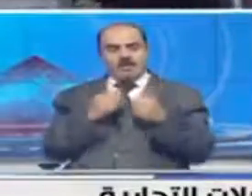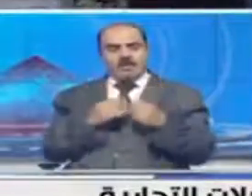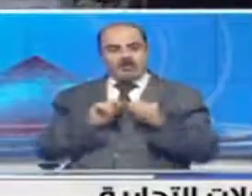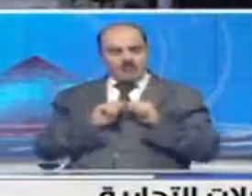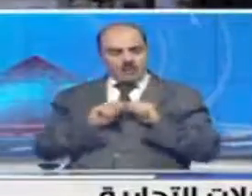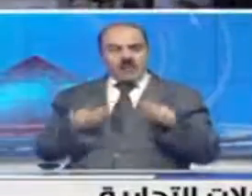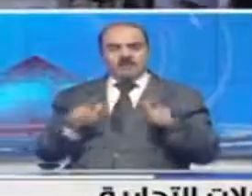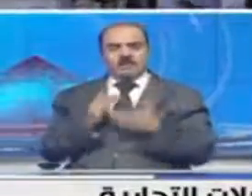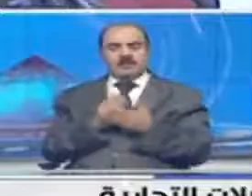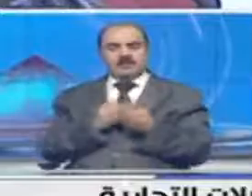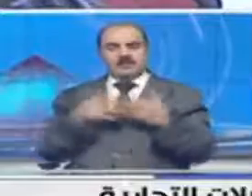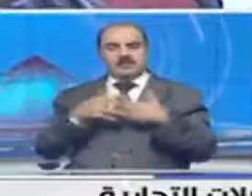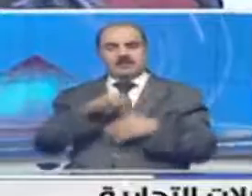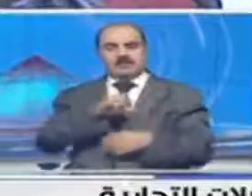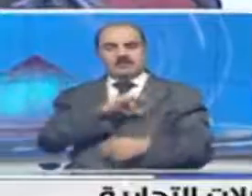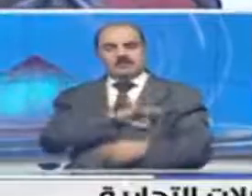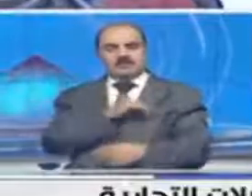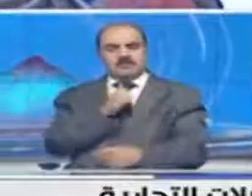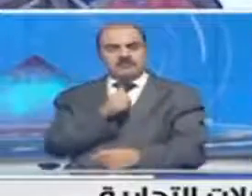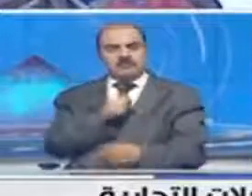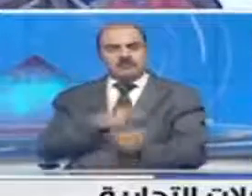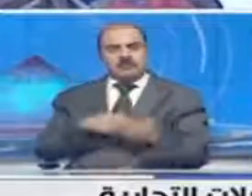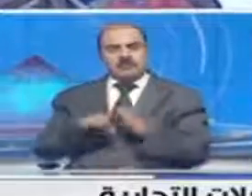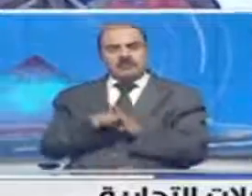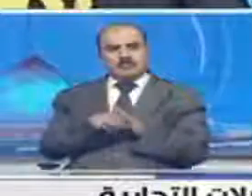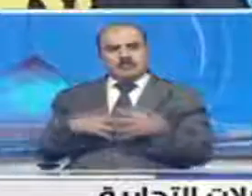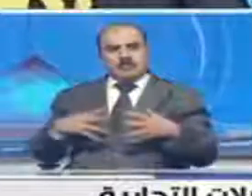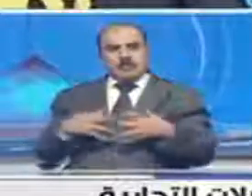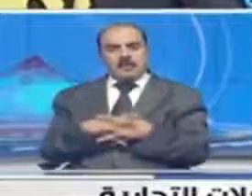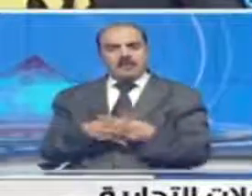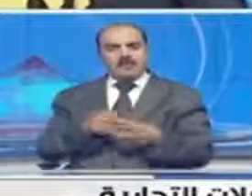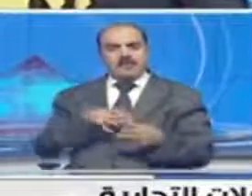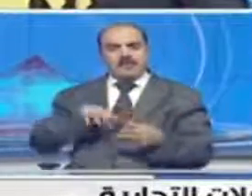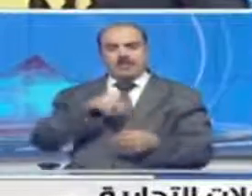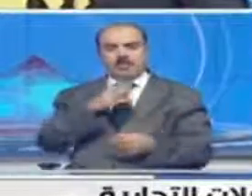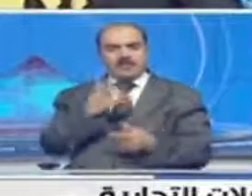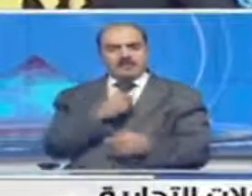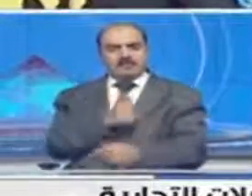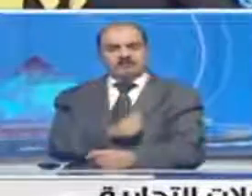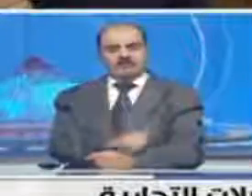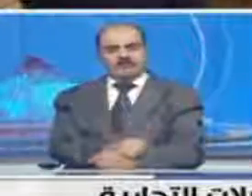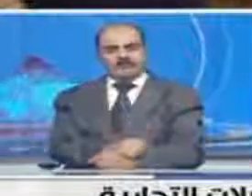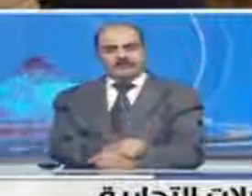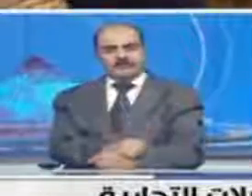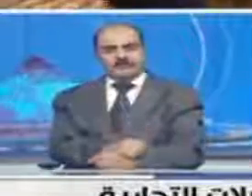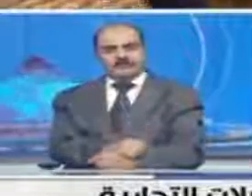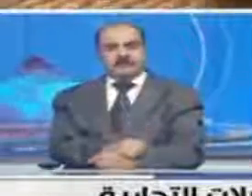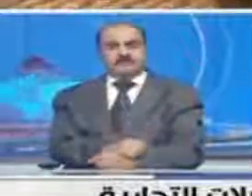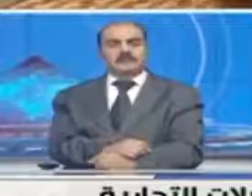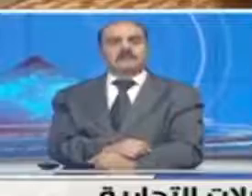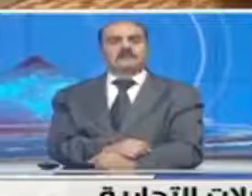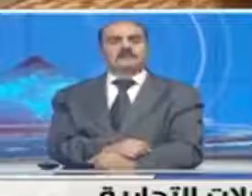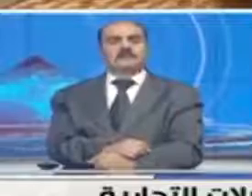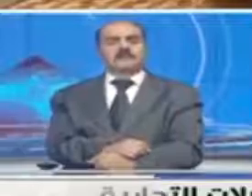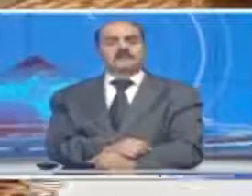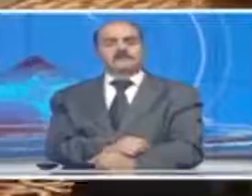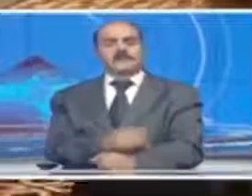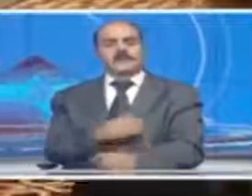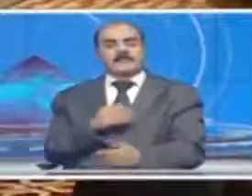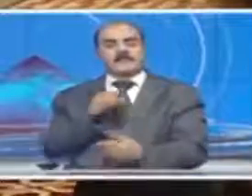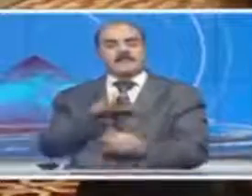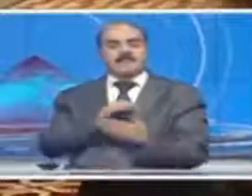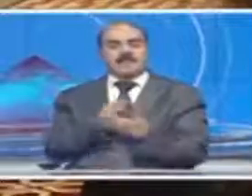على طبيعة الاستثمارات في السوق وتكوين شراكات بين مختلف الكيانات الاقتصادية. السوق يحتاج إلى طرح